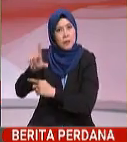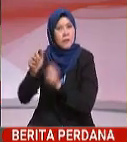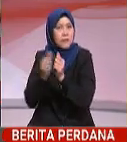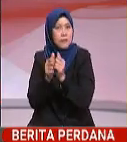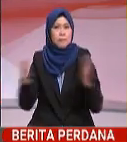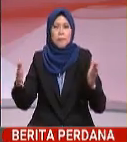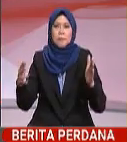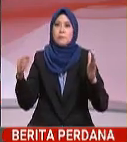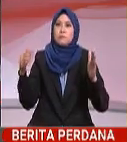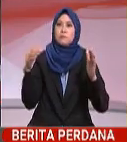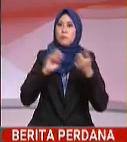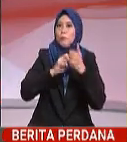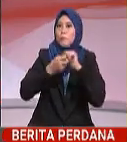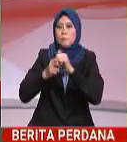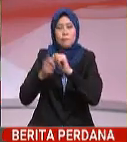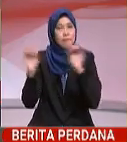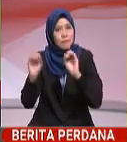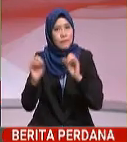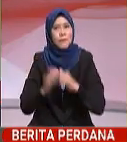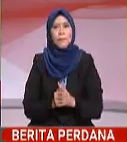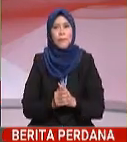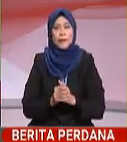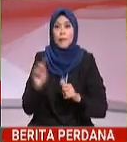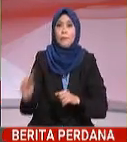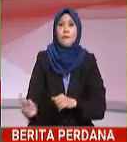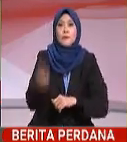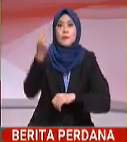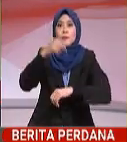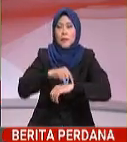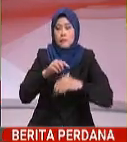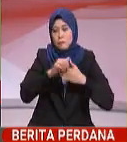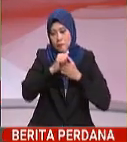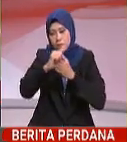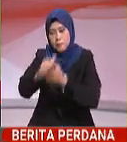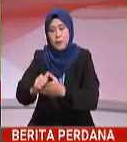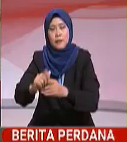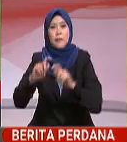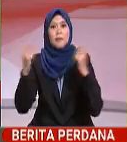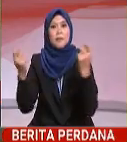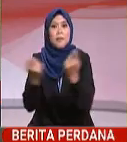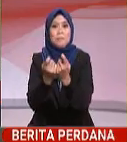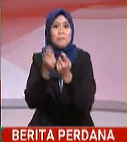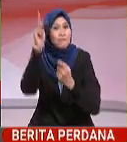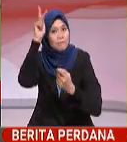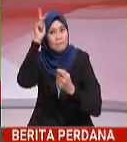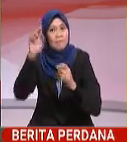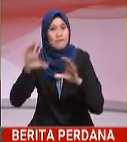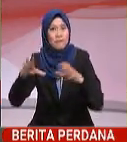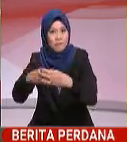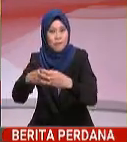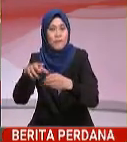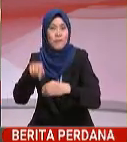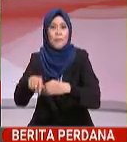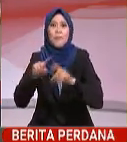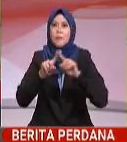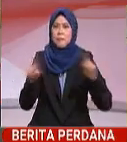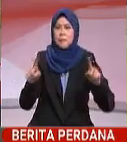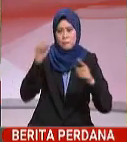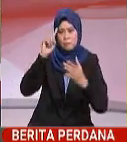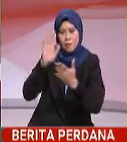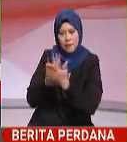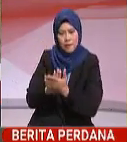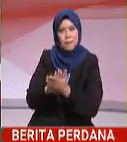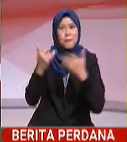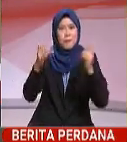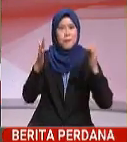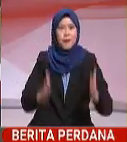sebarang masalah. Tambahnya, meskipun ini kali pertama dia membimbing skuad Sang Kijang Hijau, namun dia tetap yakin